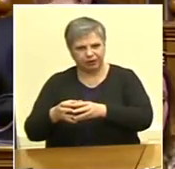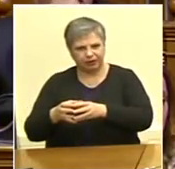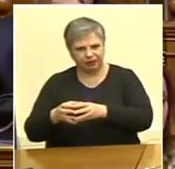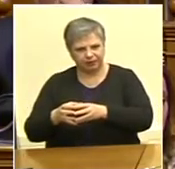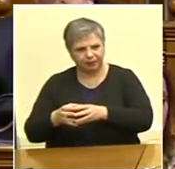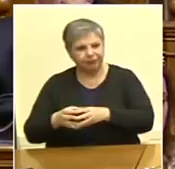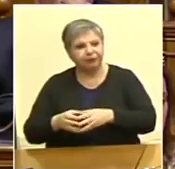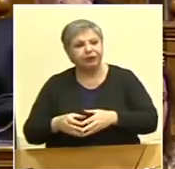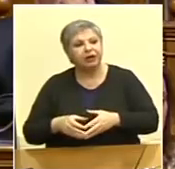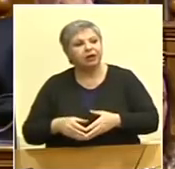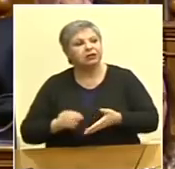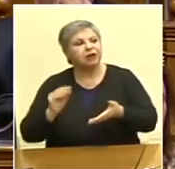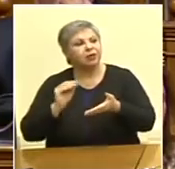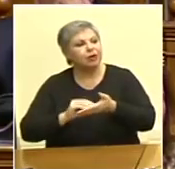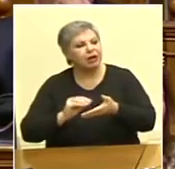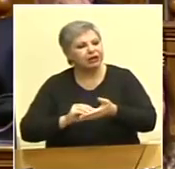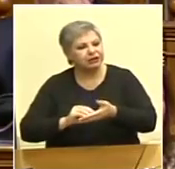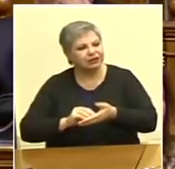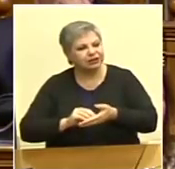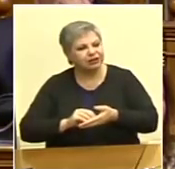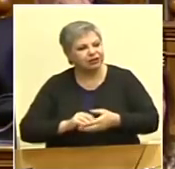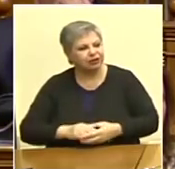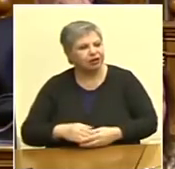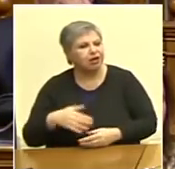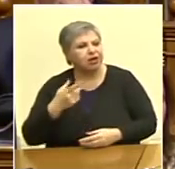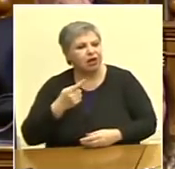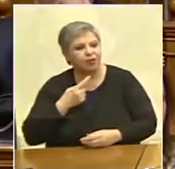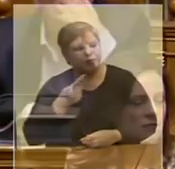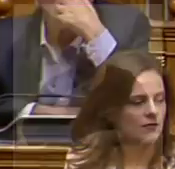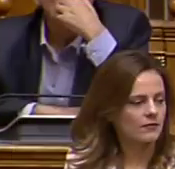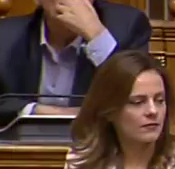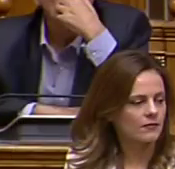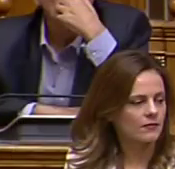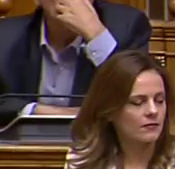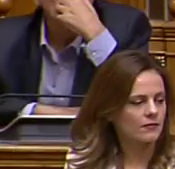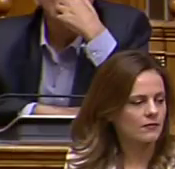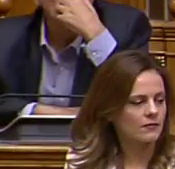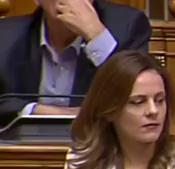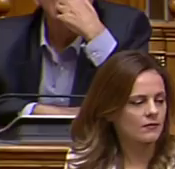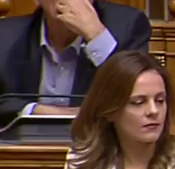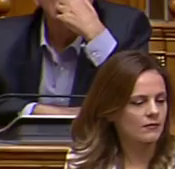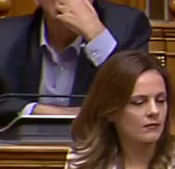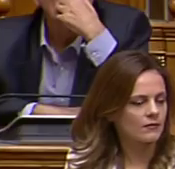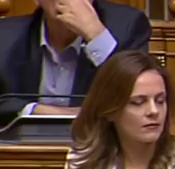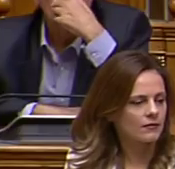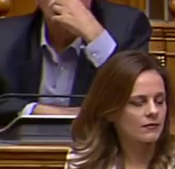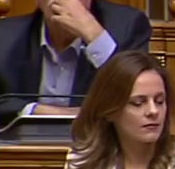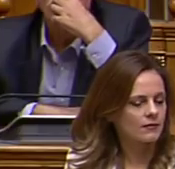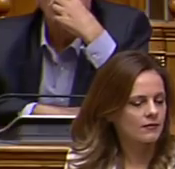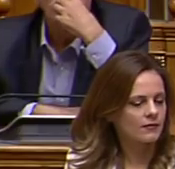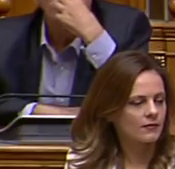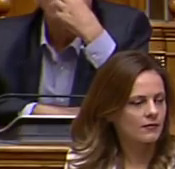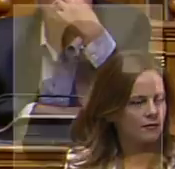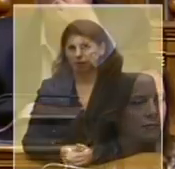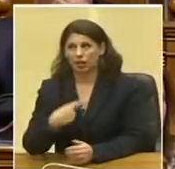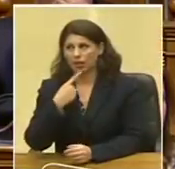Έρχομαι στα άλλα θέματα. Να μην παραλείψω την χάρη στην κυρία Βούλτεψη για